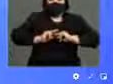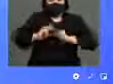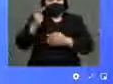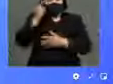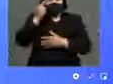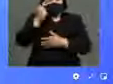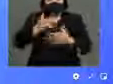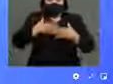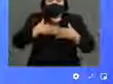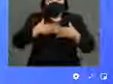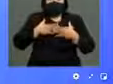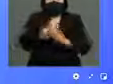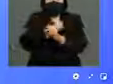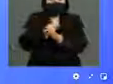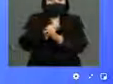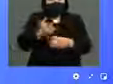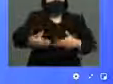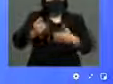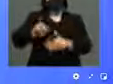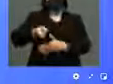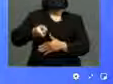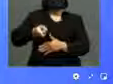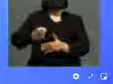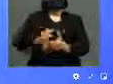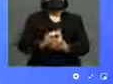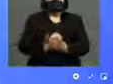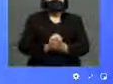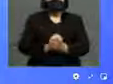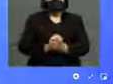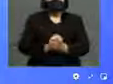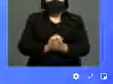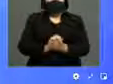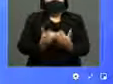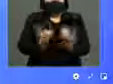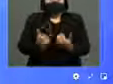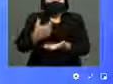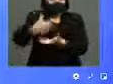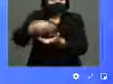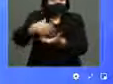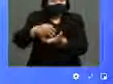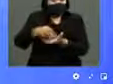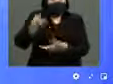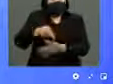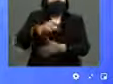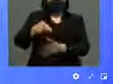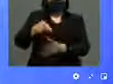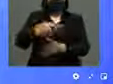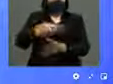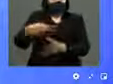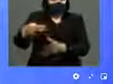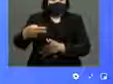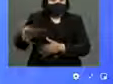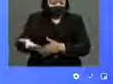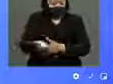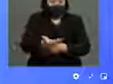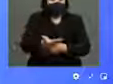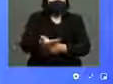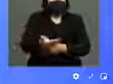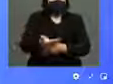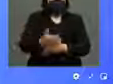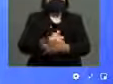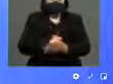ความอุ่นใจในการใช้ชีวิตประจำวันกันมากขึ้นนะครับลำดับต่อไปจะเป็นการแถลงข่าวในภาคภาษาอังกฤษนะครับเรียนเชิญท่านณัฐภานุ